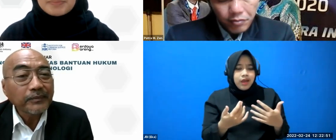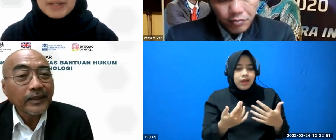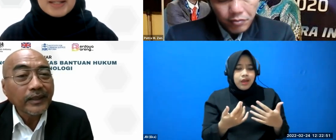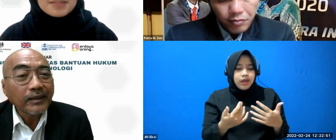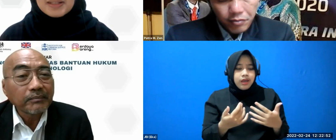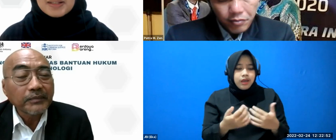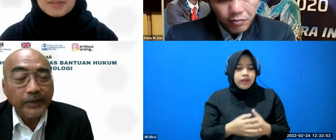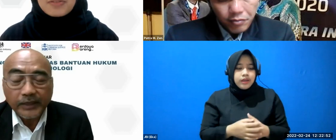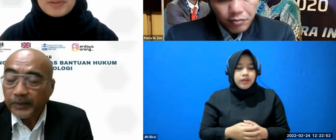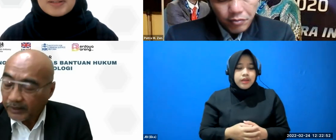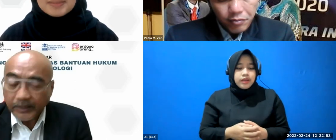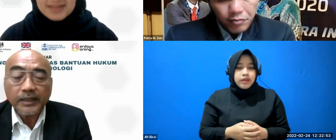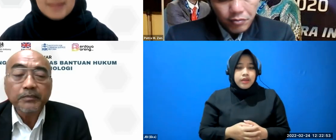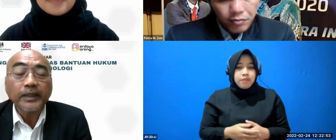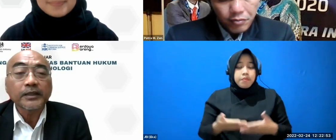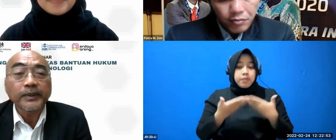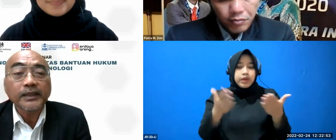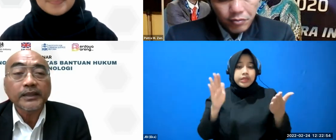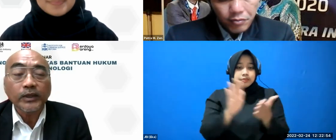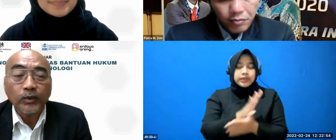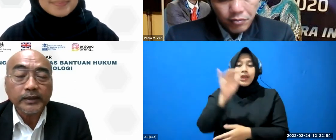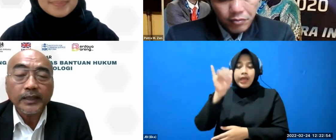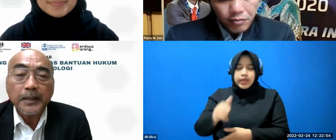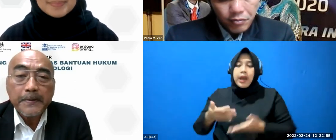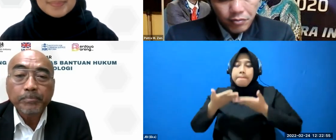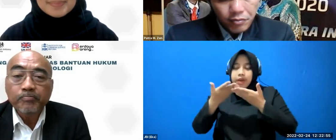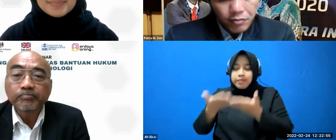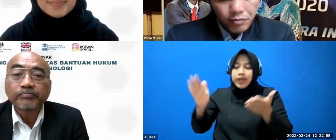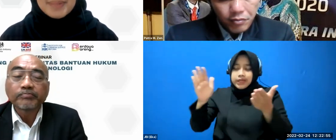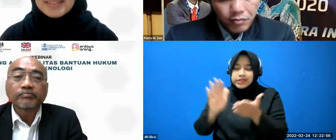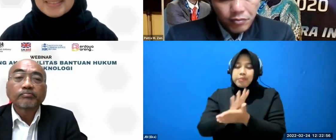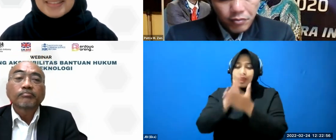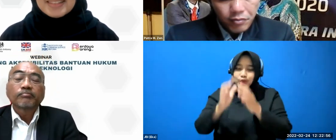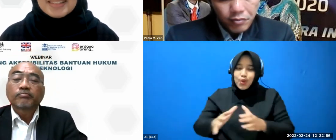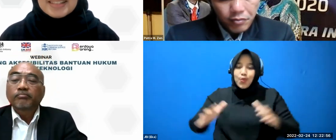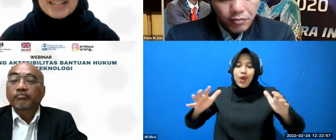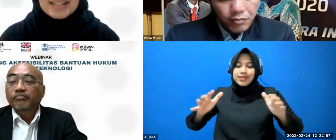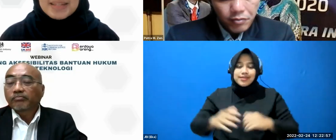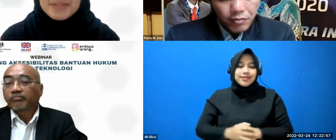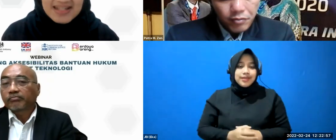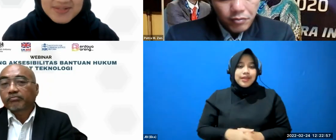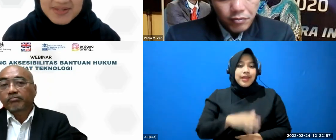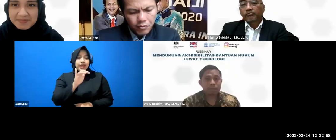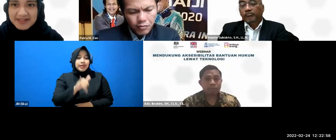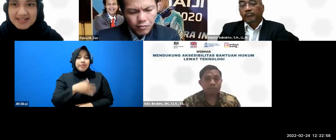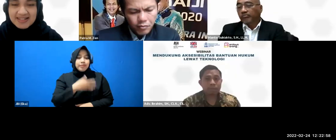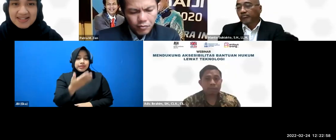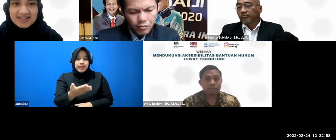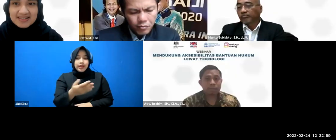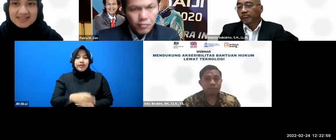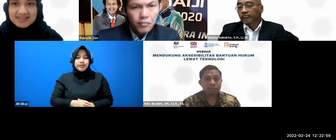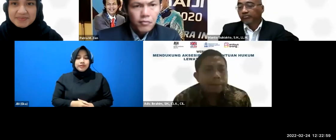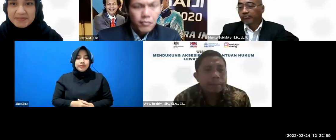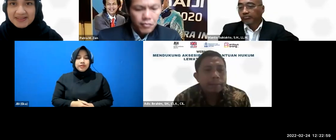memberikan kesempatan memberikan kesempatan kita berikan kesempatan seluas-luasnya baik saya persilakan juga kepada